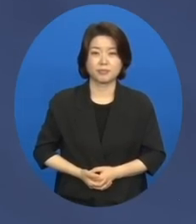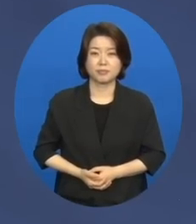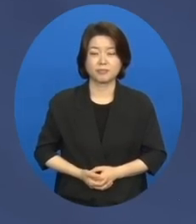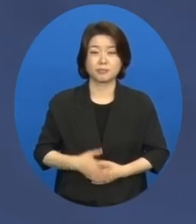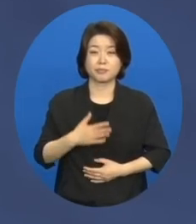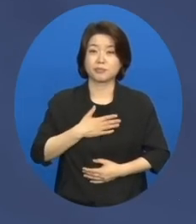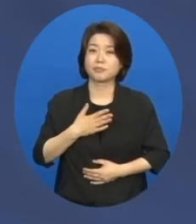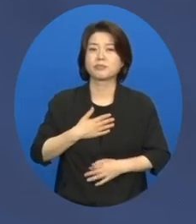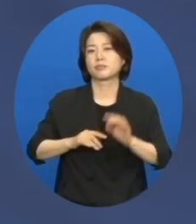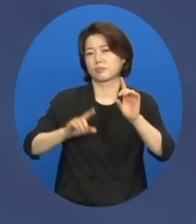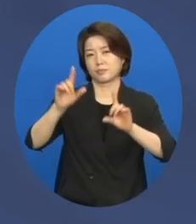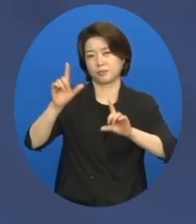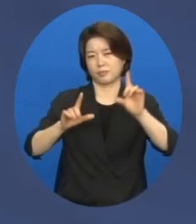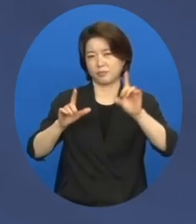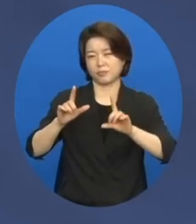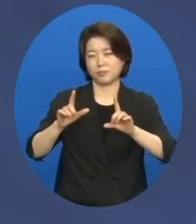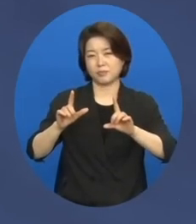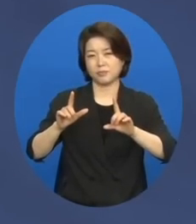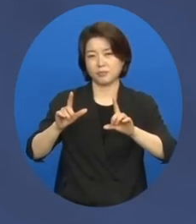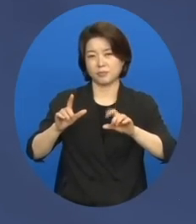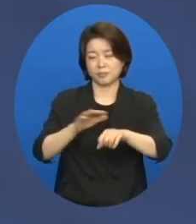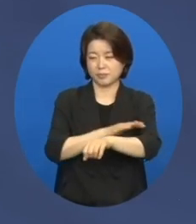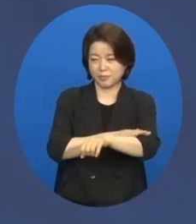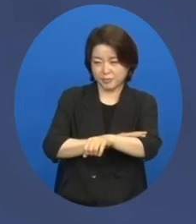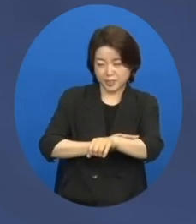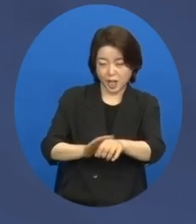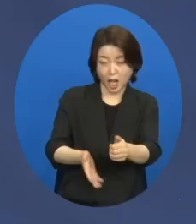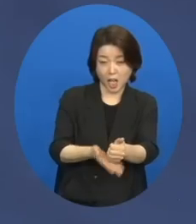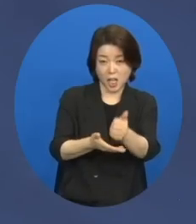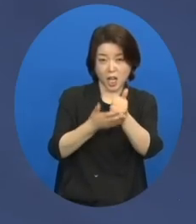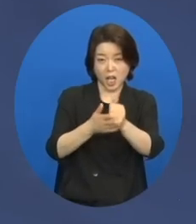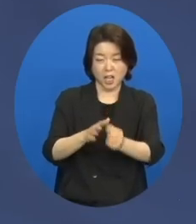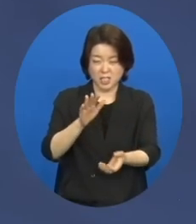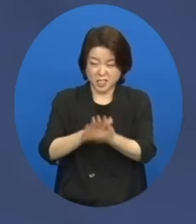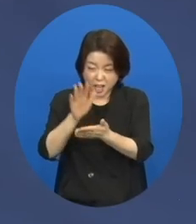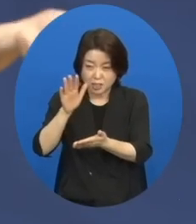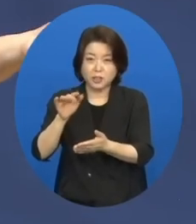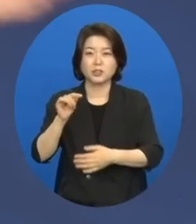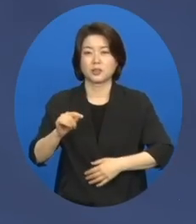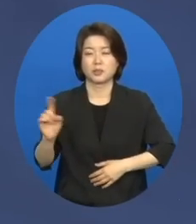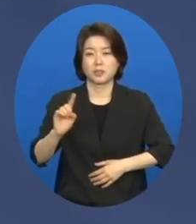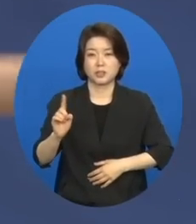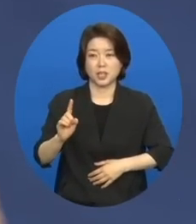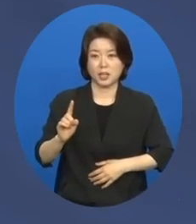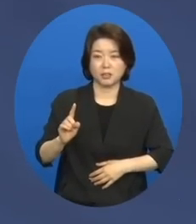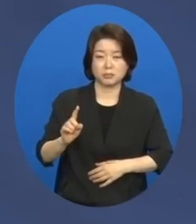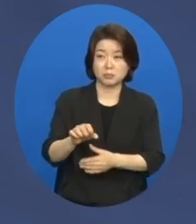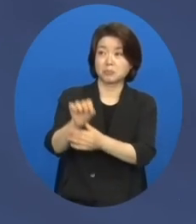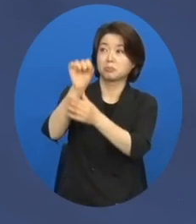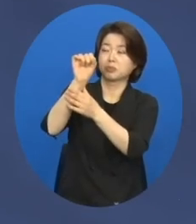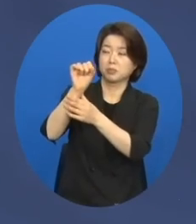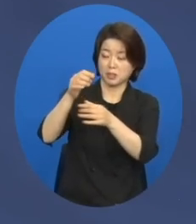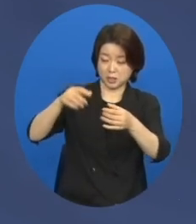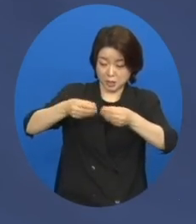내 모습을 잘 나가고 칭찬받고 열정적이고 잘 나갈 때 나 잘 안